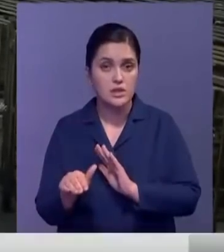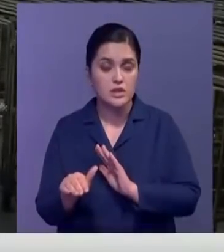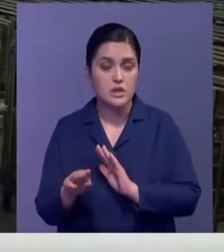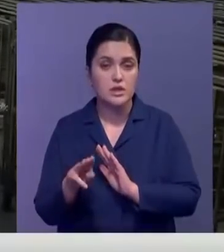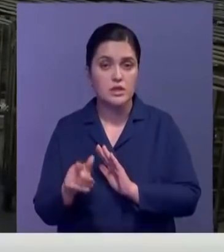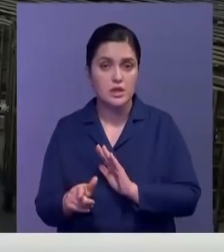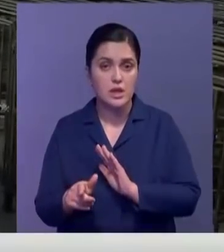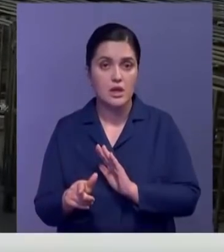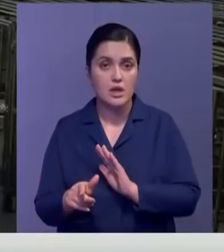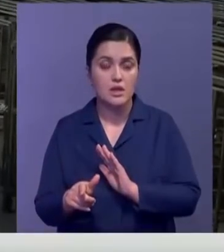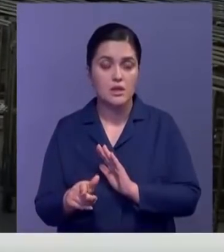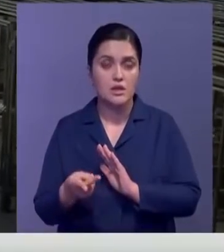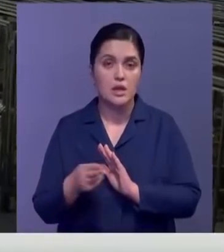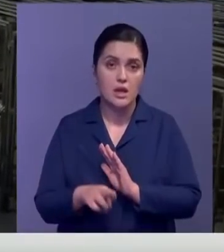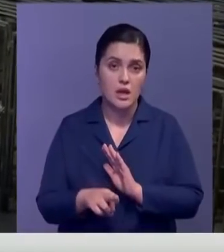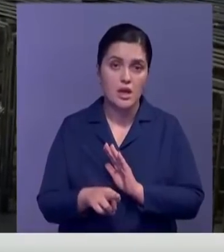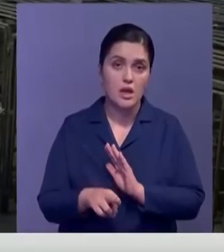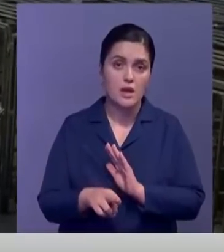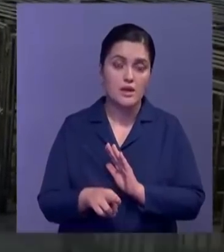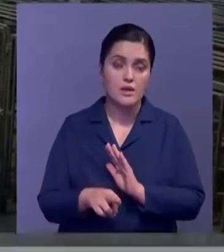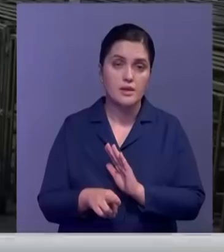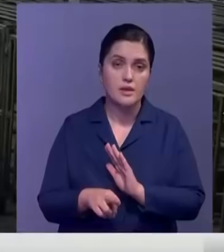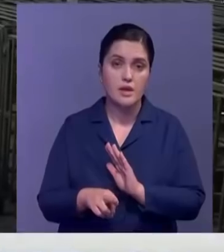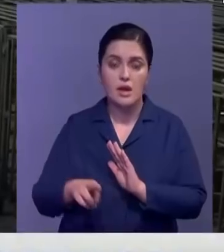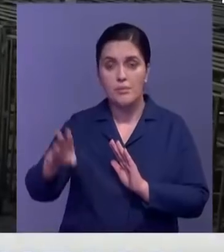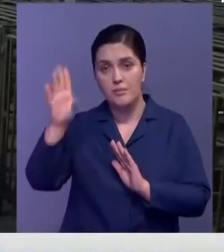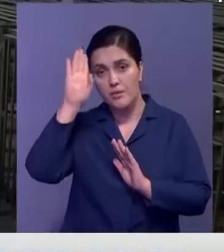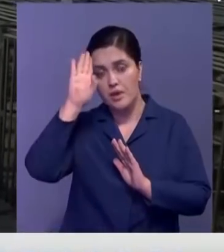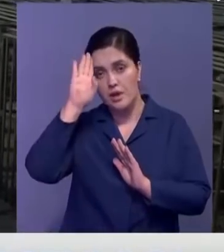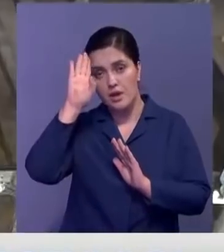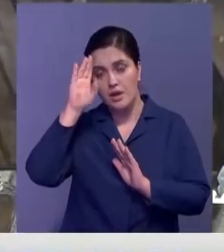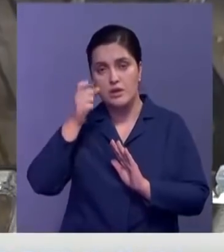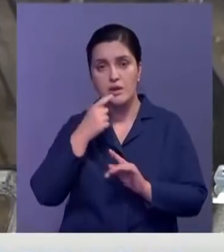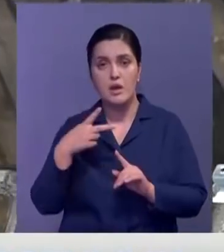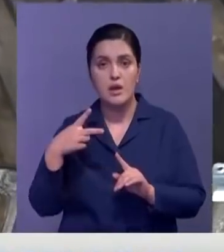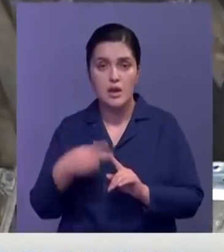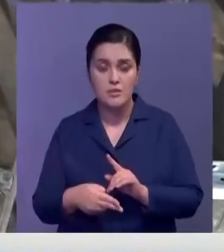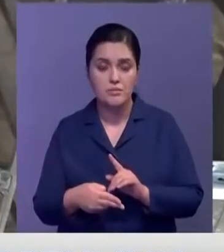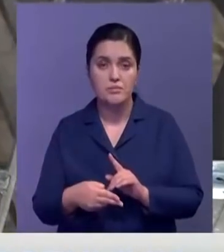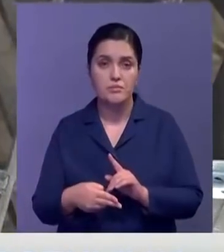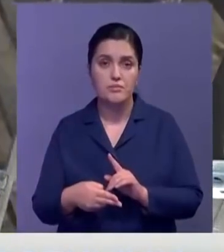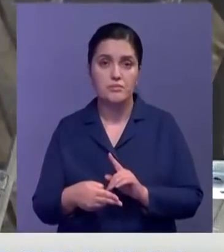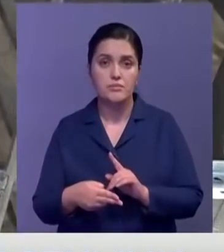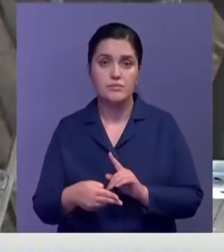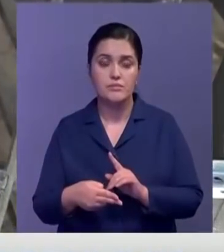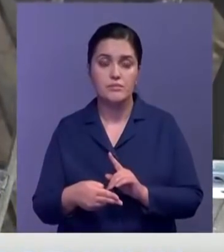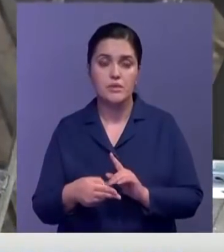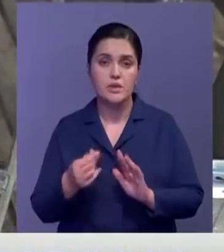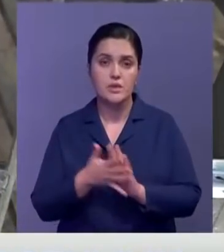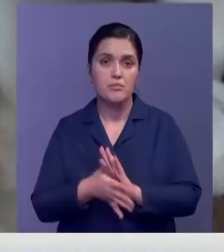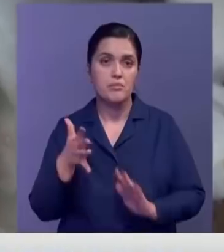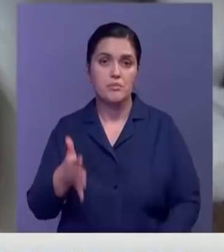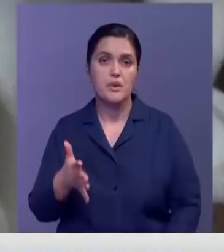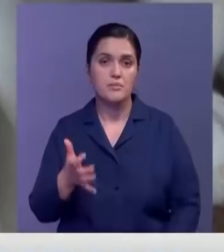содержания самцов и операции затрачивается 5500 тенге. На озвученную сумму